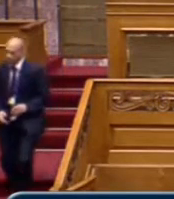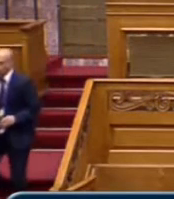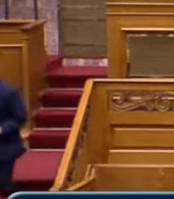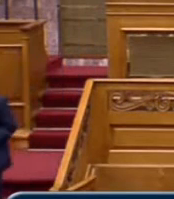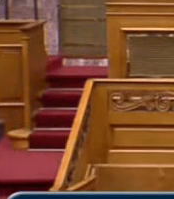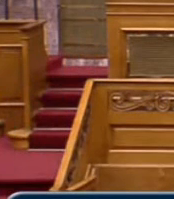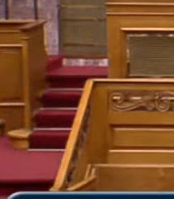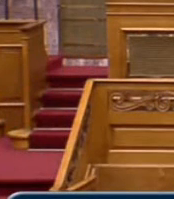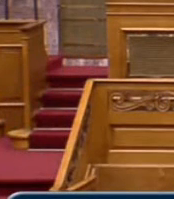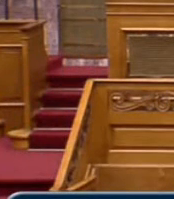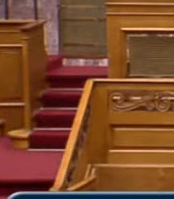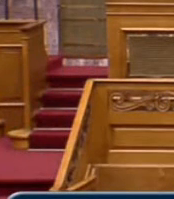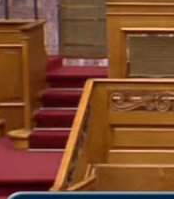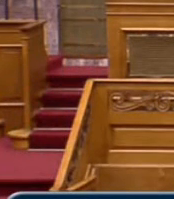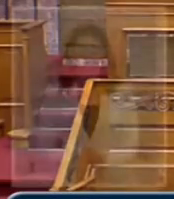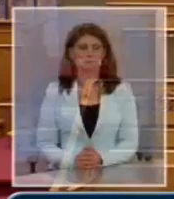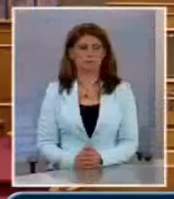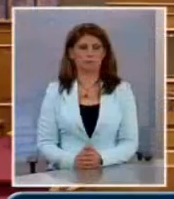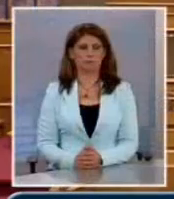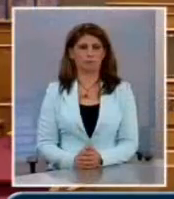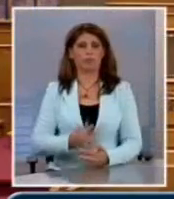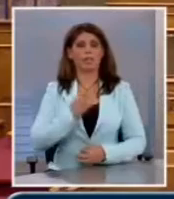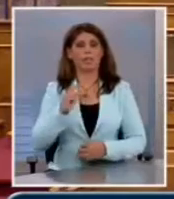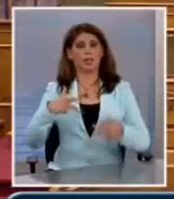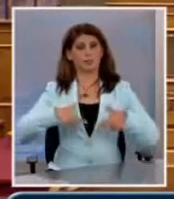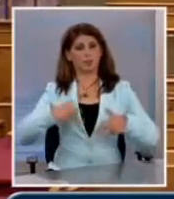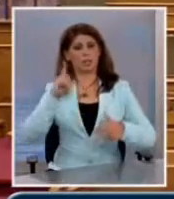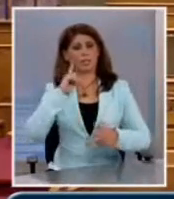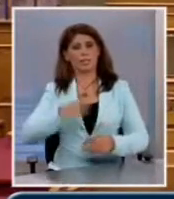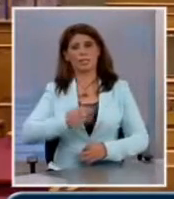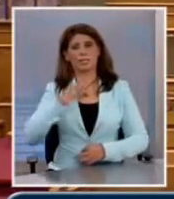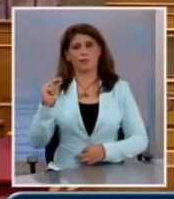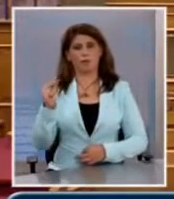Κύριε Υπουργέ, κυρίες και κύριοι βουλευτές, ξεκινώντας την ομιλία μου,